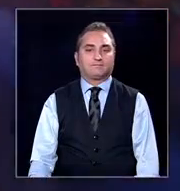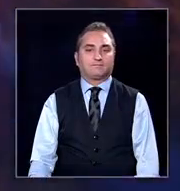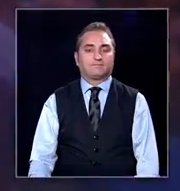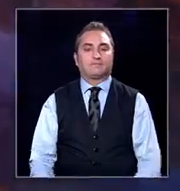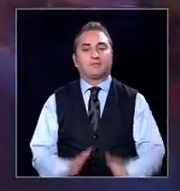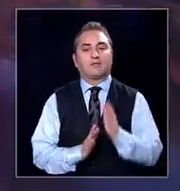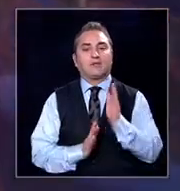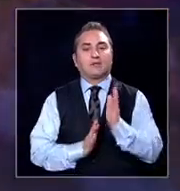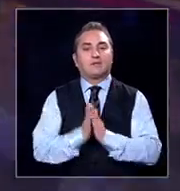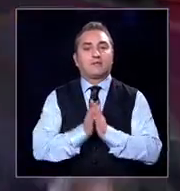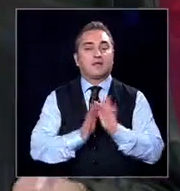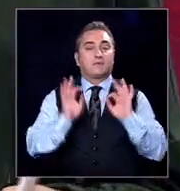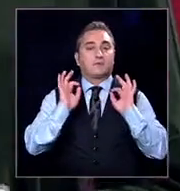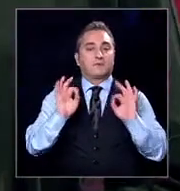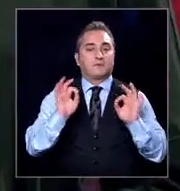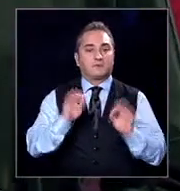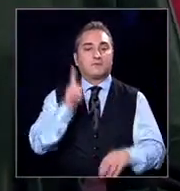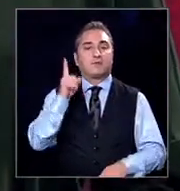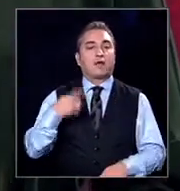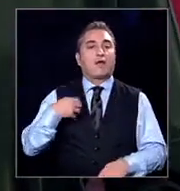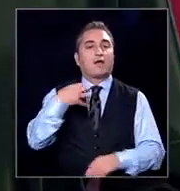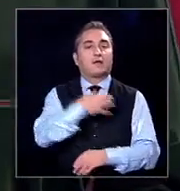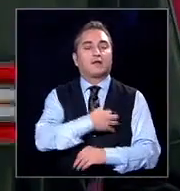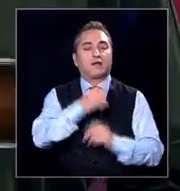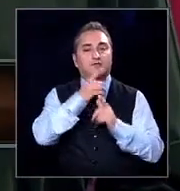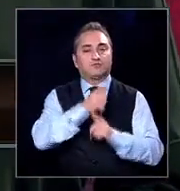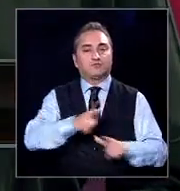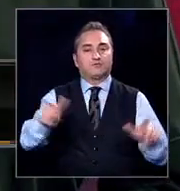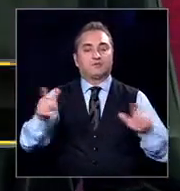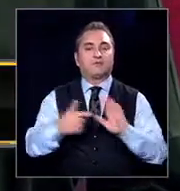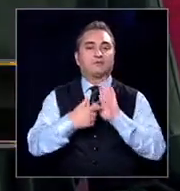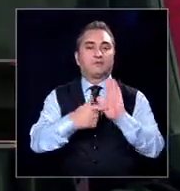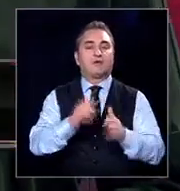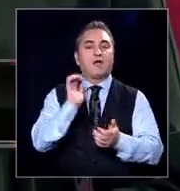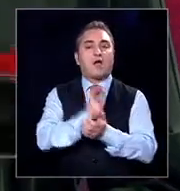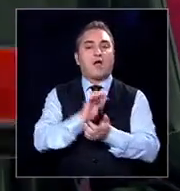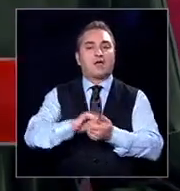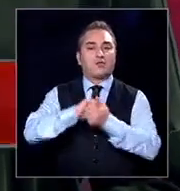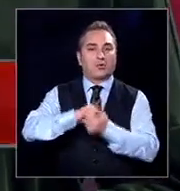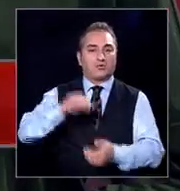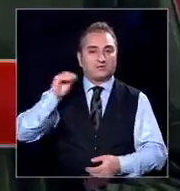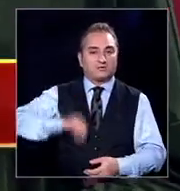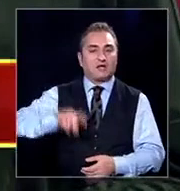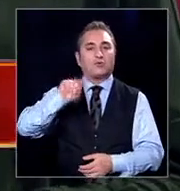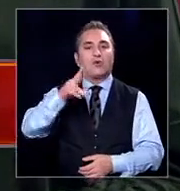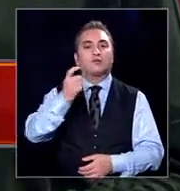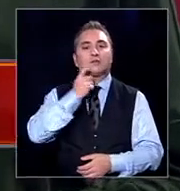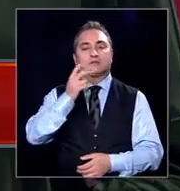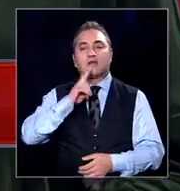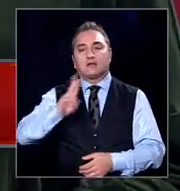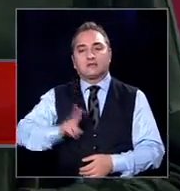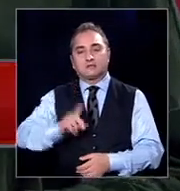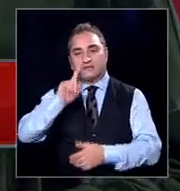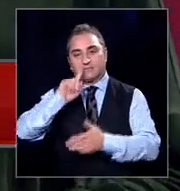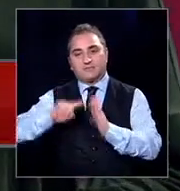Salı günü haberlerde size bir annenin çığlığını izletmiştik. Aile dostu sandıkları adam 12 yaşındaki kızlarını istismar etmiş. Mahkemeden